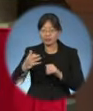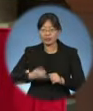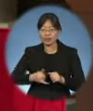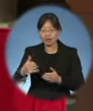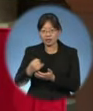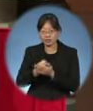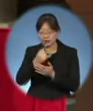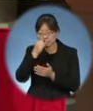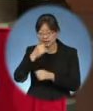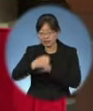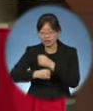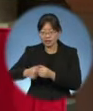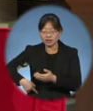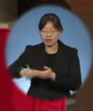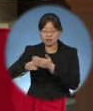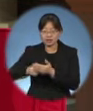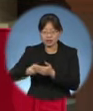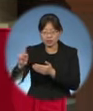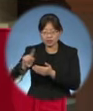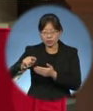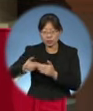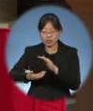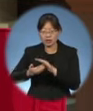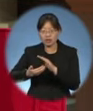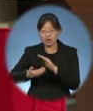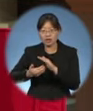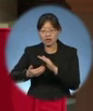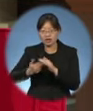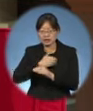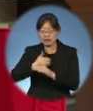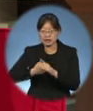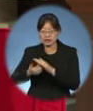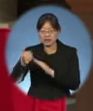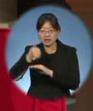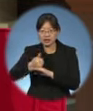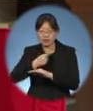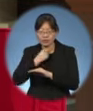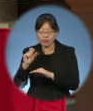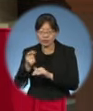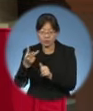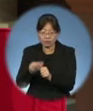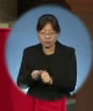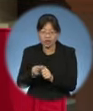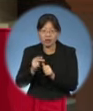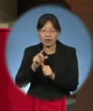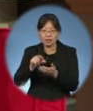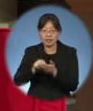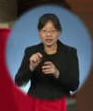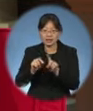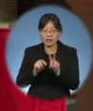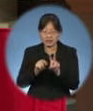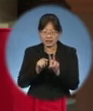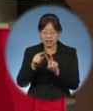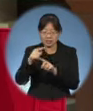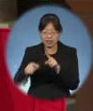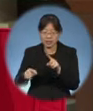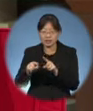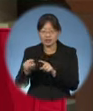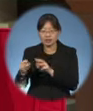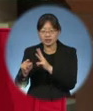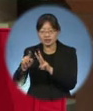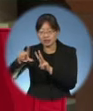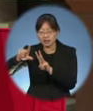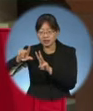갖고 있는 자유의지, 뭔가를 자기가 성취하겠다라고 하는 동기부여. 자유의지. 이미 만 2세 반에서 3세 때